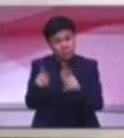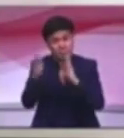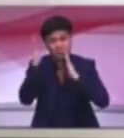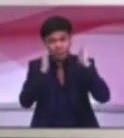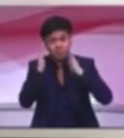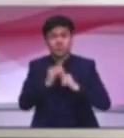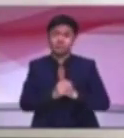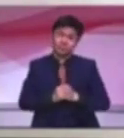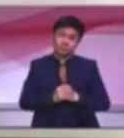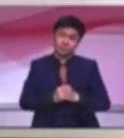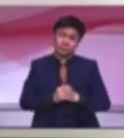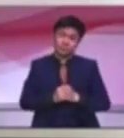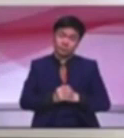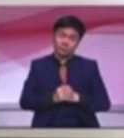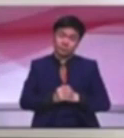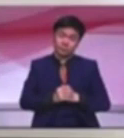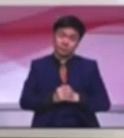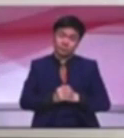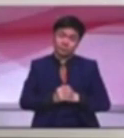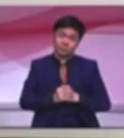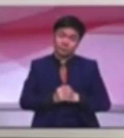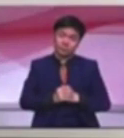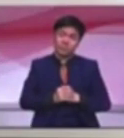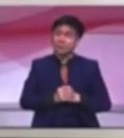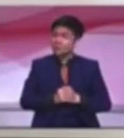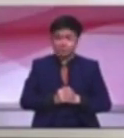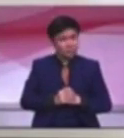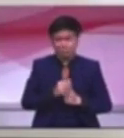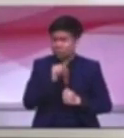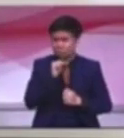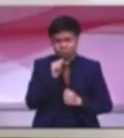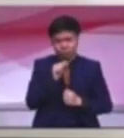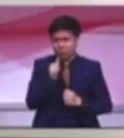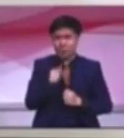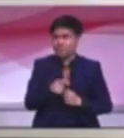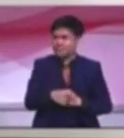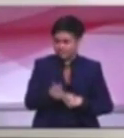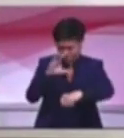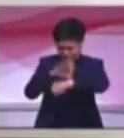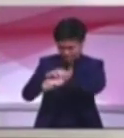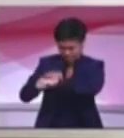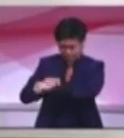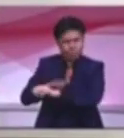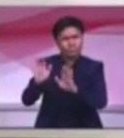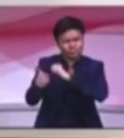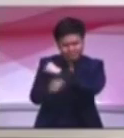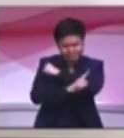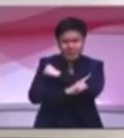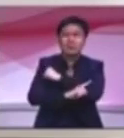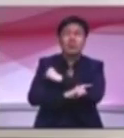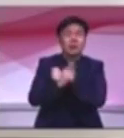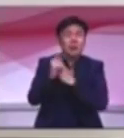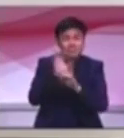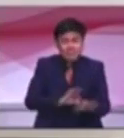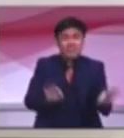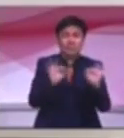tidak perlulah sehingga diambil tindakan oleh pihak berkuasa. Kerana disiplin diri yang